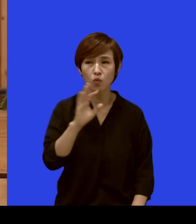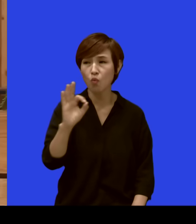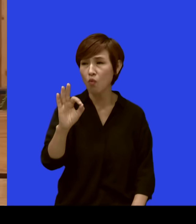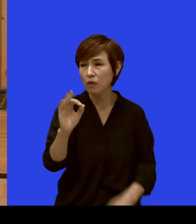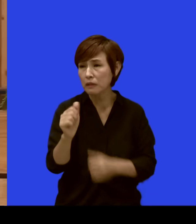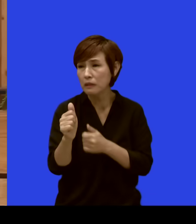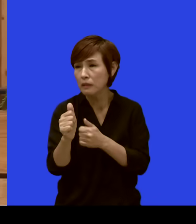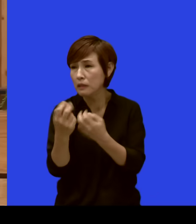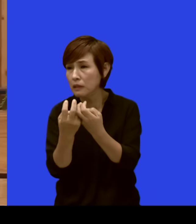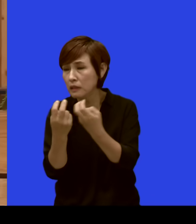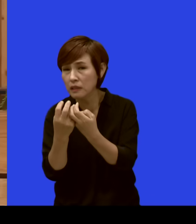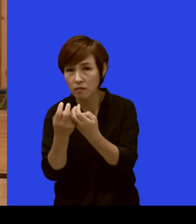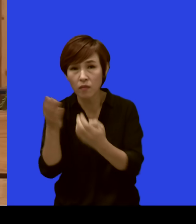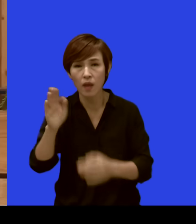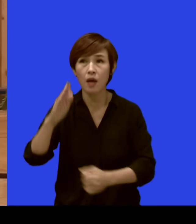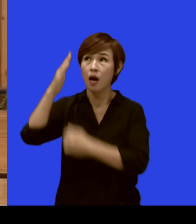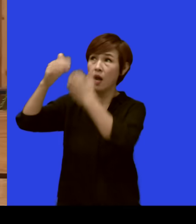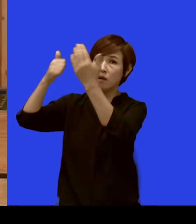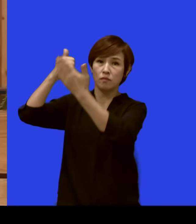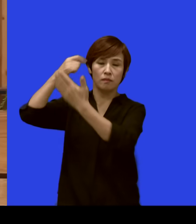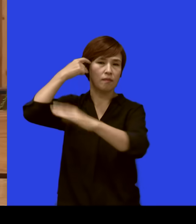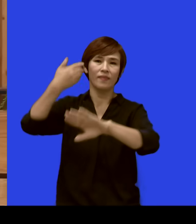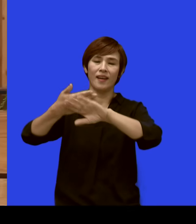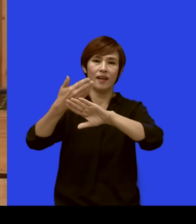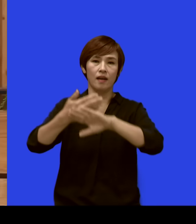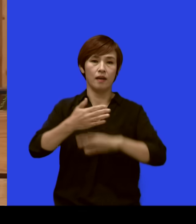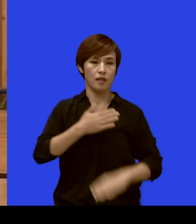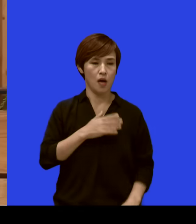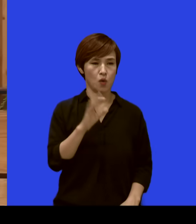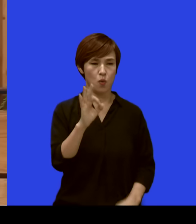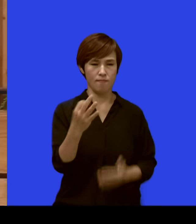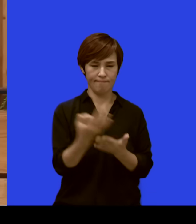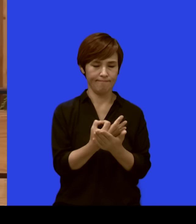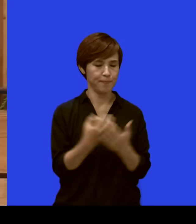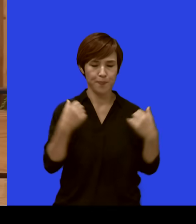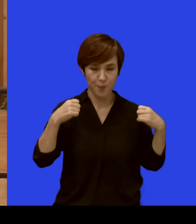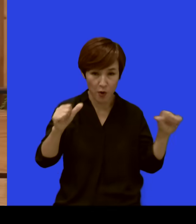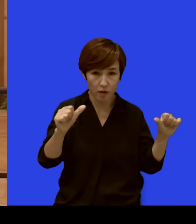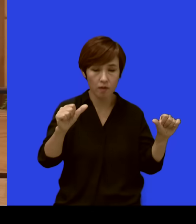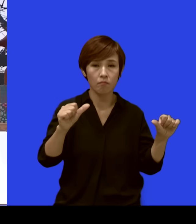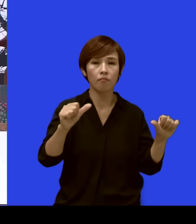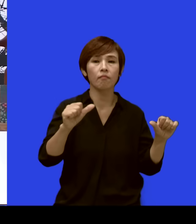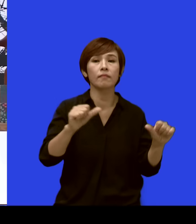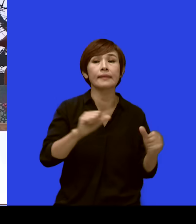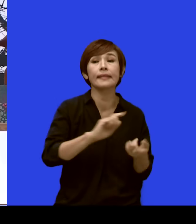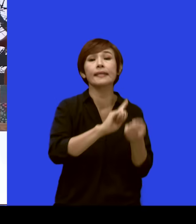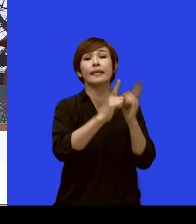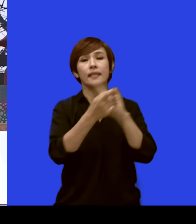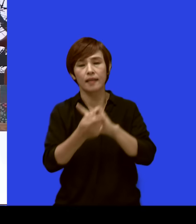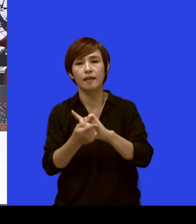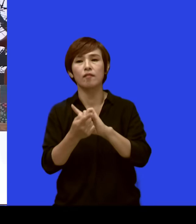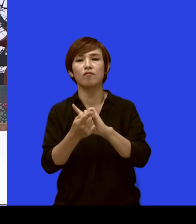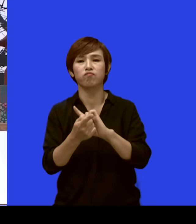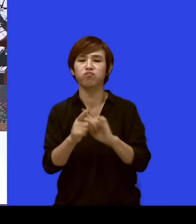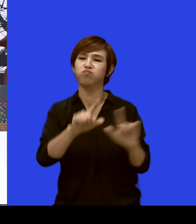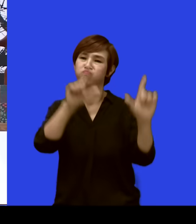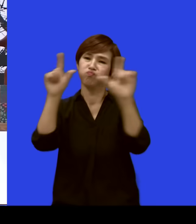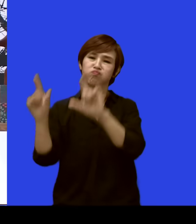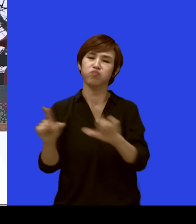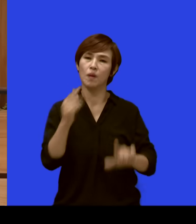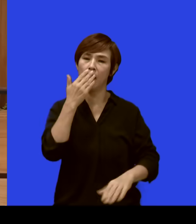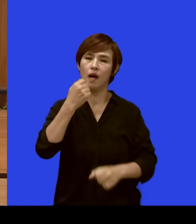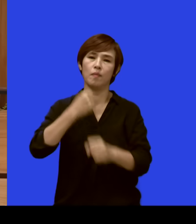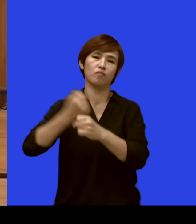쫓아가는데 하나님은 내가 돈을 포기하는 대신에 그 똑같은 걸 누리게 해주신다는 거죠. 그러니까 돈을 받아서 쓰는 것이